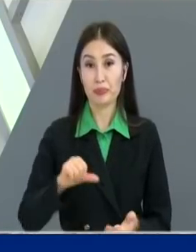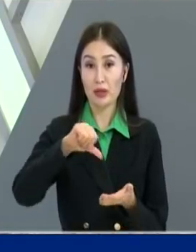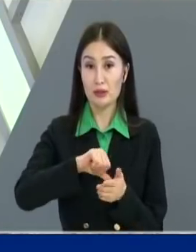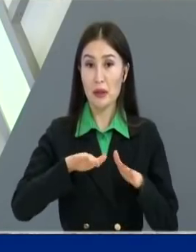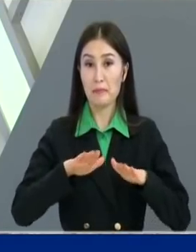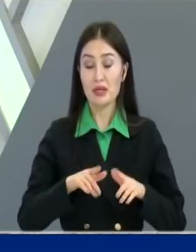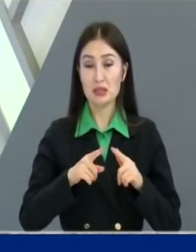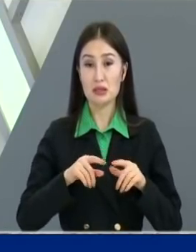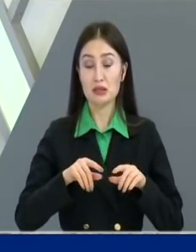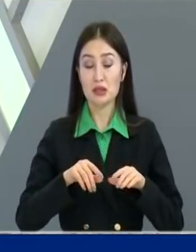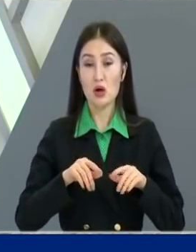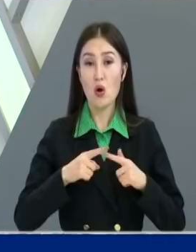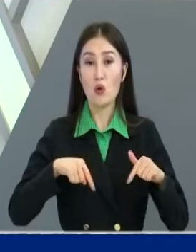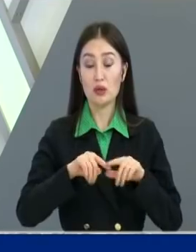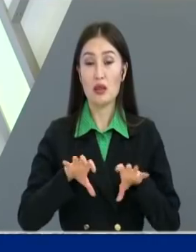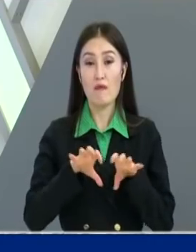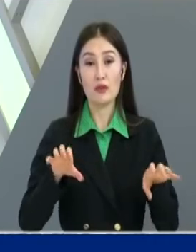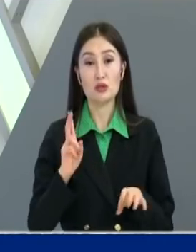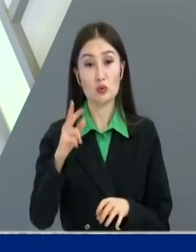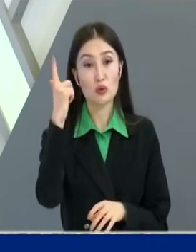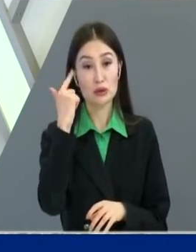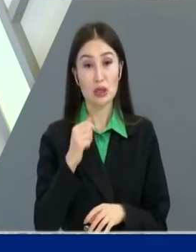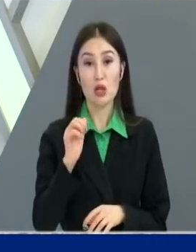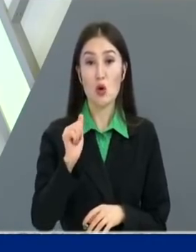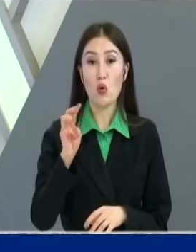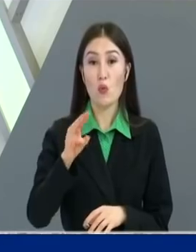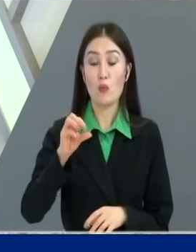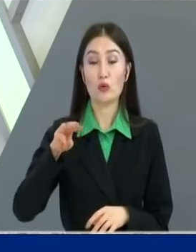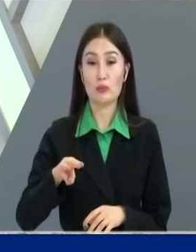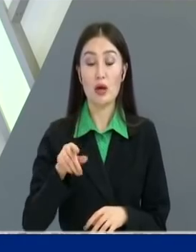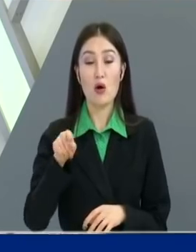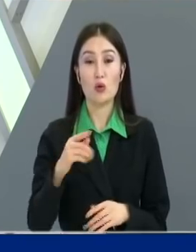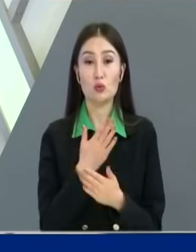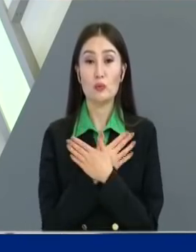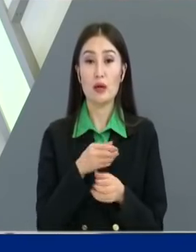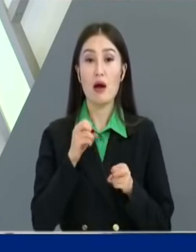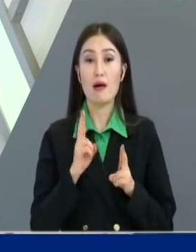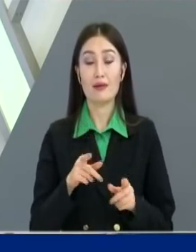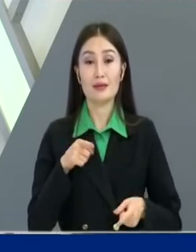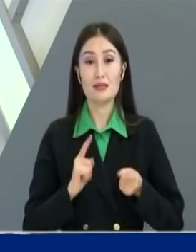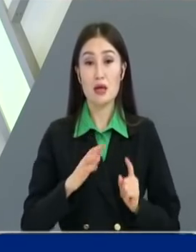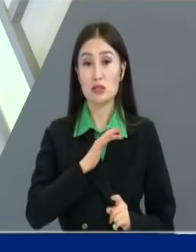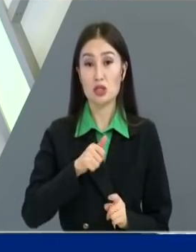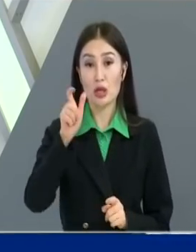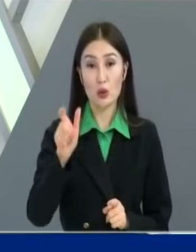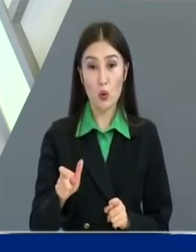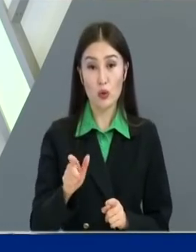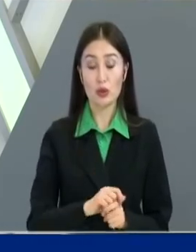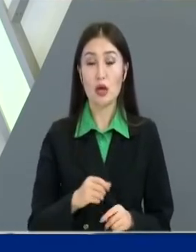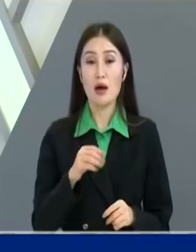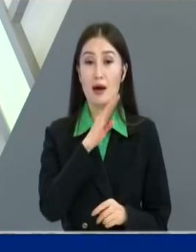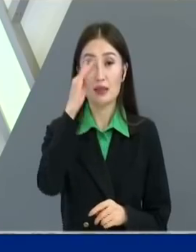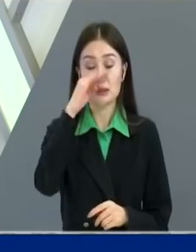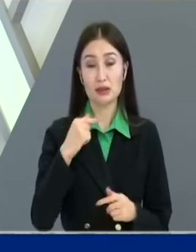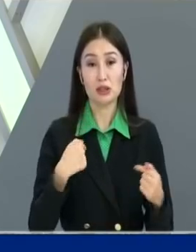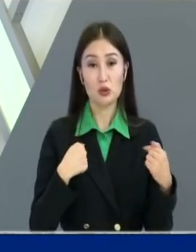местных органов власти и все те, кто знал Умутбека, говорят, что он умер как настоящий герой. Родители и родные, убитые горем,